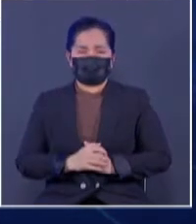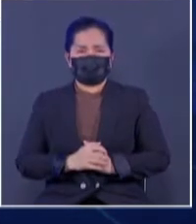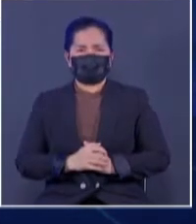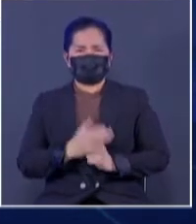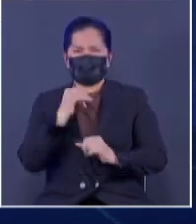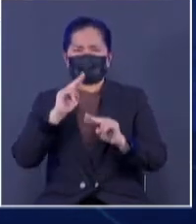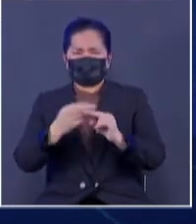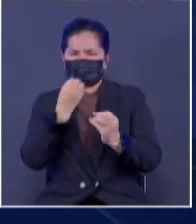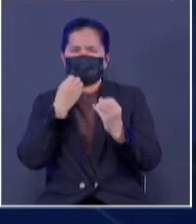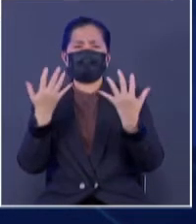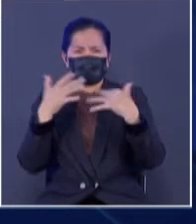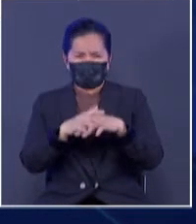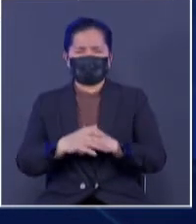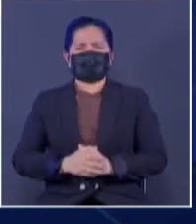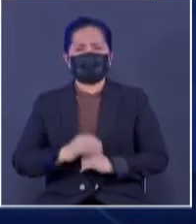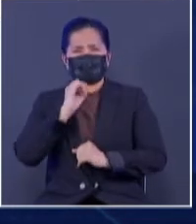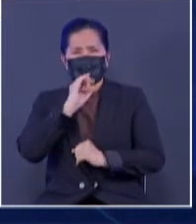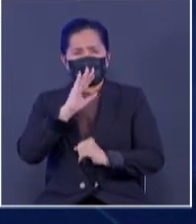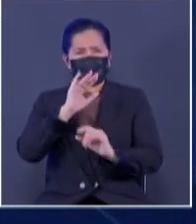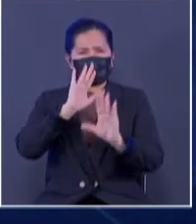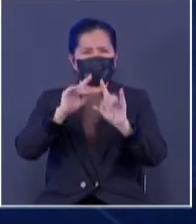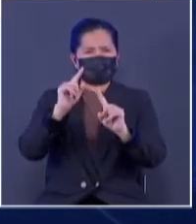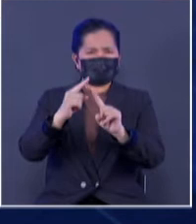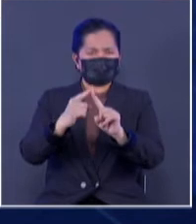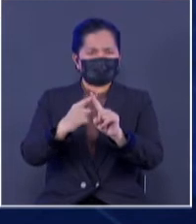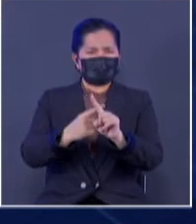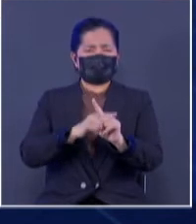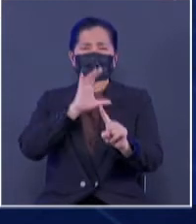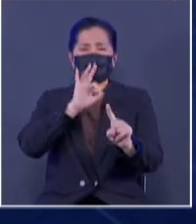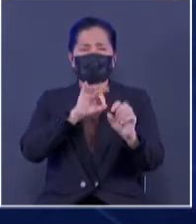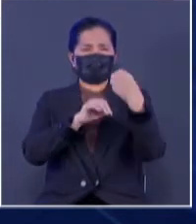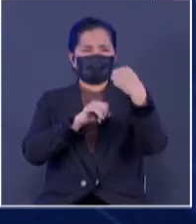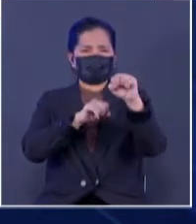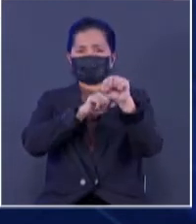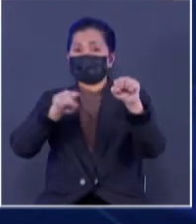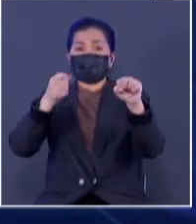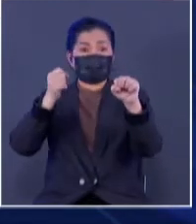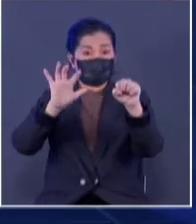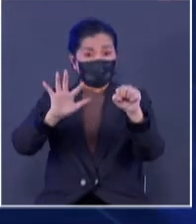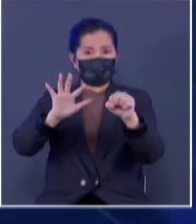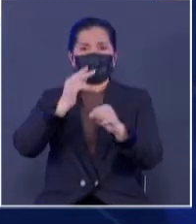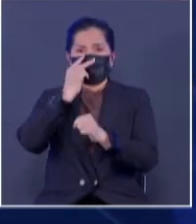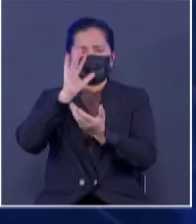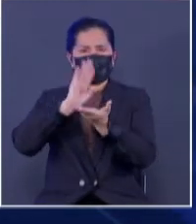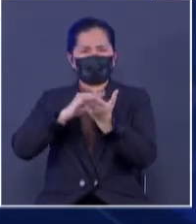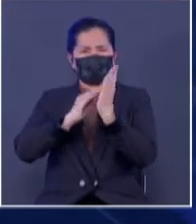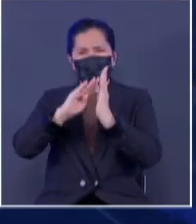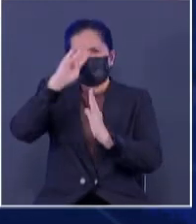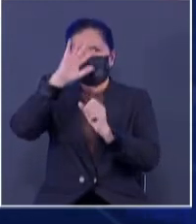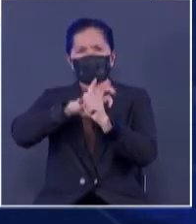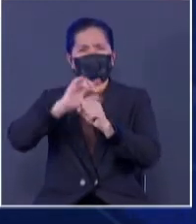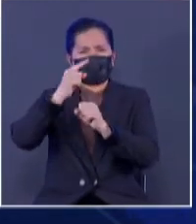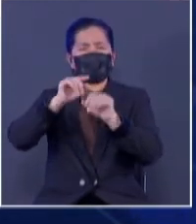การณ์ผู้ติดเชื้อด้วยนะคะว่าประมาณวันที่10ถึงวันที่15กันยายนอาจจะได้เห็นตัวเลขผู้ป่วยรายใ